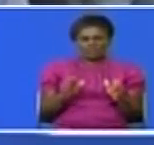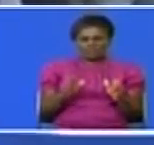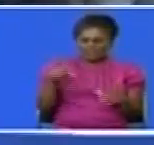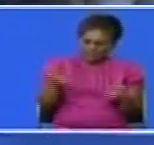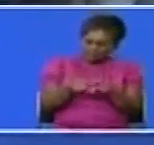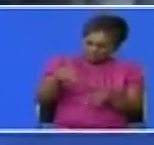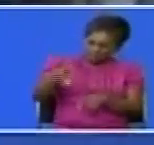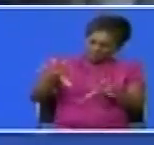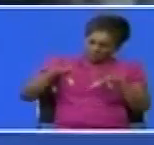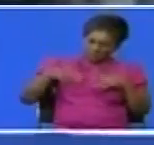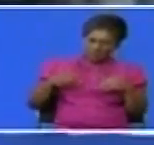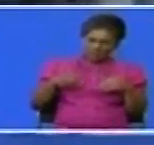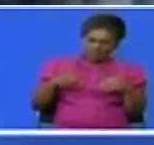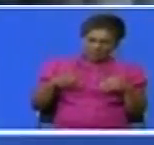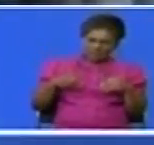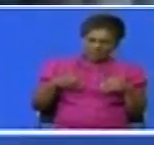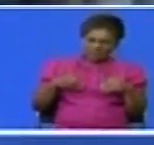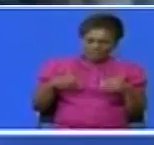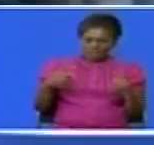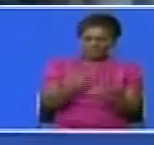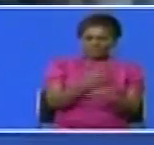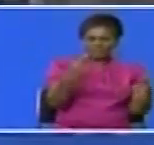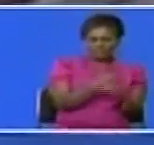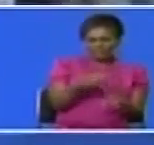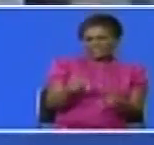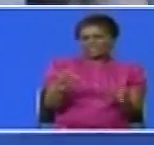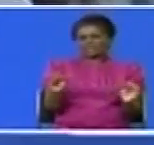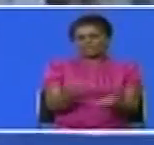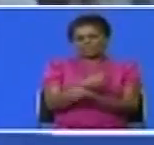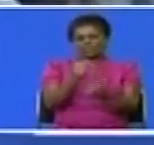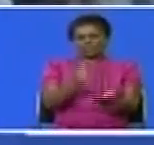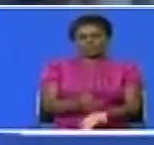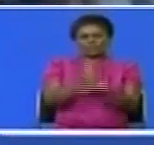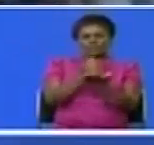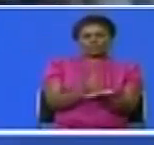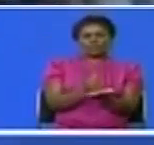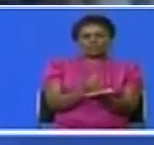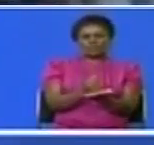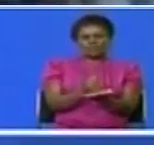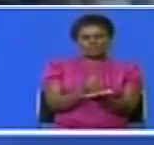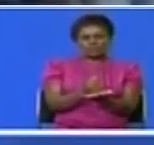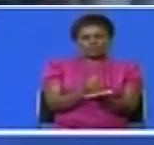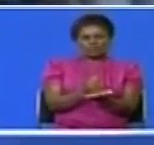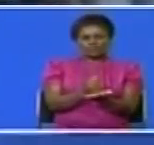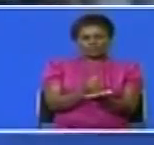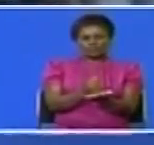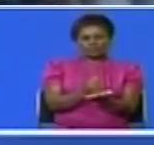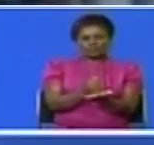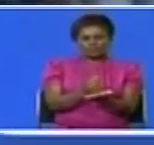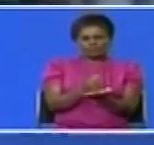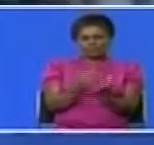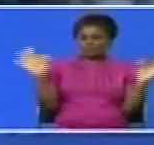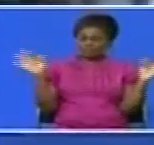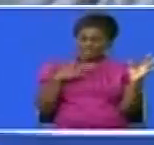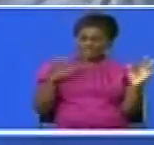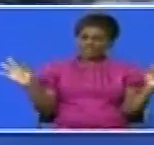wakubali. Ile maneno ya geometric progression na wenye wana calculate geometric progression watu hawakwenda shule. Sasa unashangaa hii hesabu